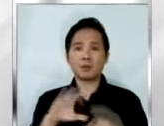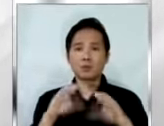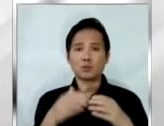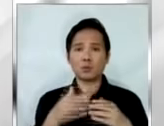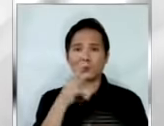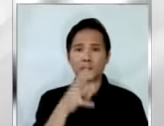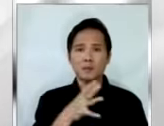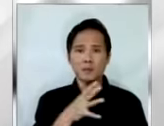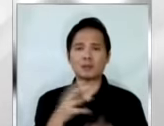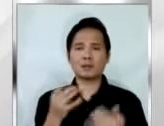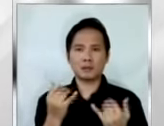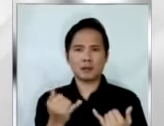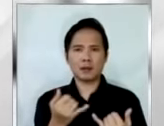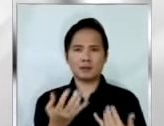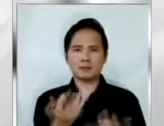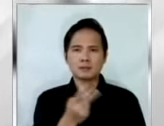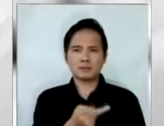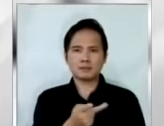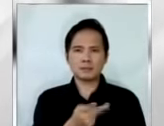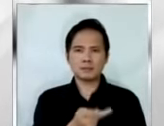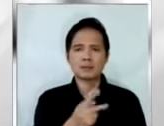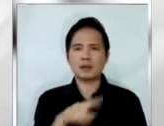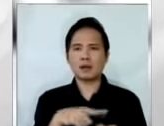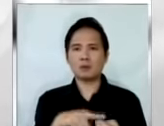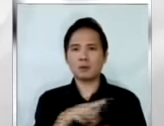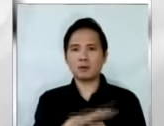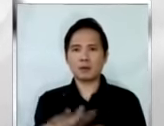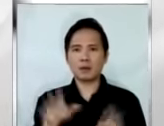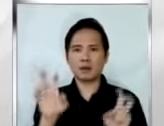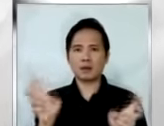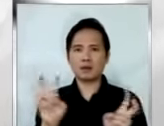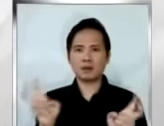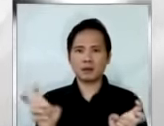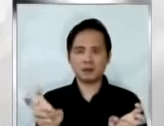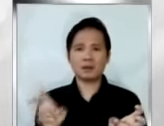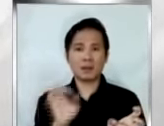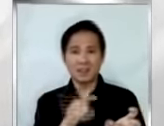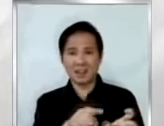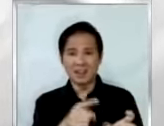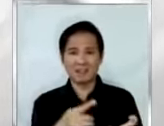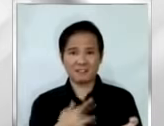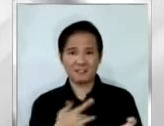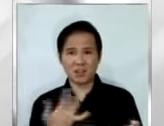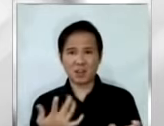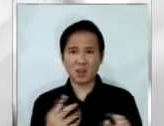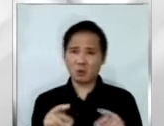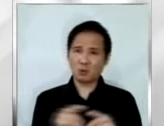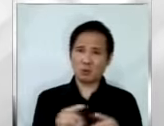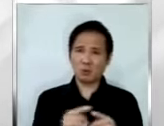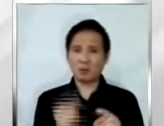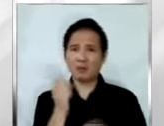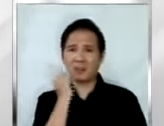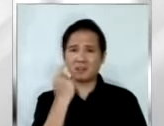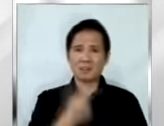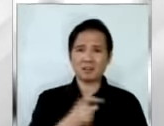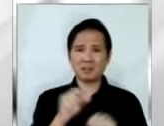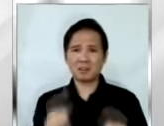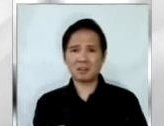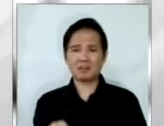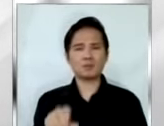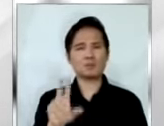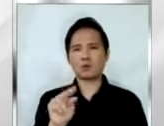laban sa mga kababaihan, pati na ang tinawag nitong normalization of rape. Ang mga ganitong aksyon daw, pinagpapatuloy ang